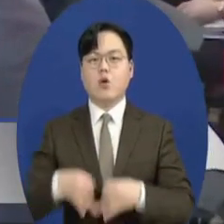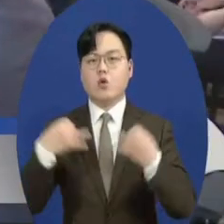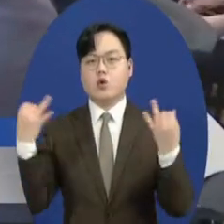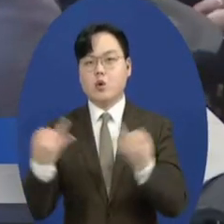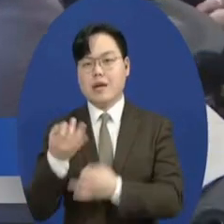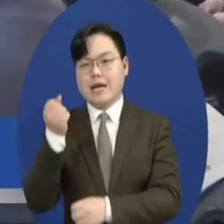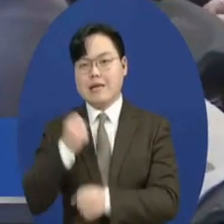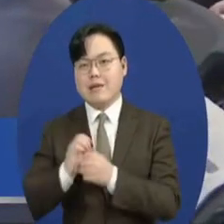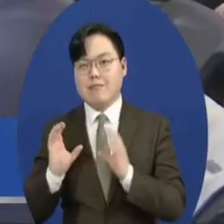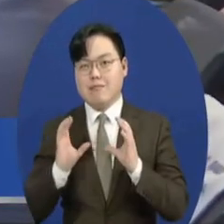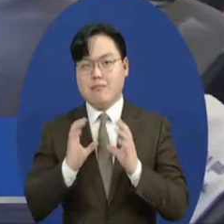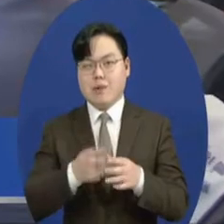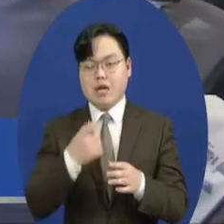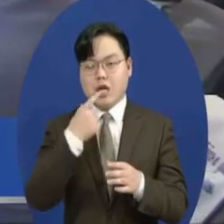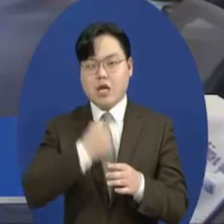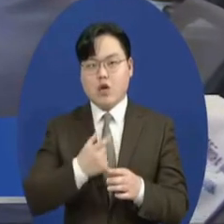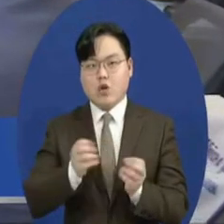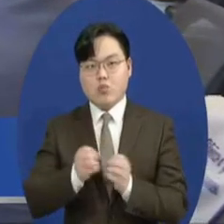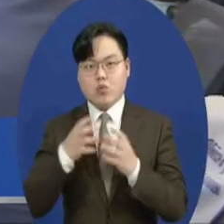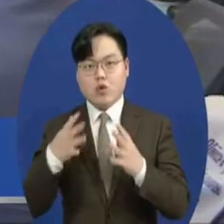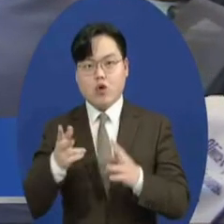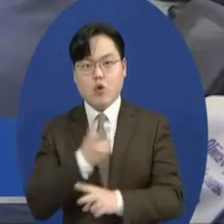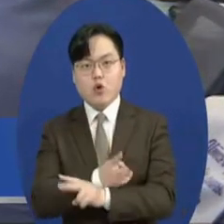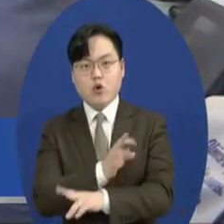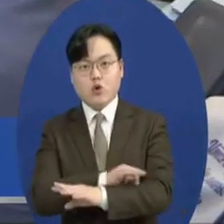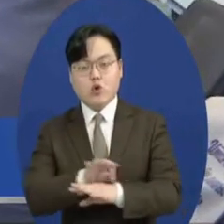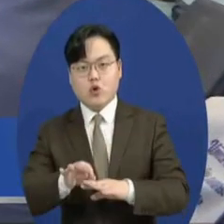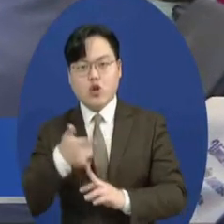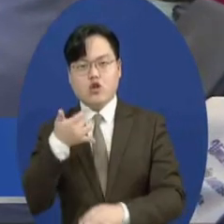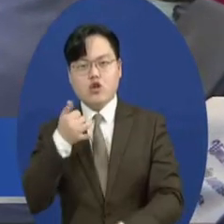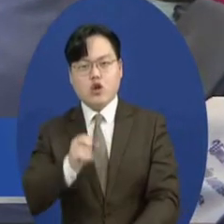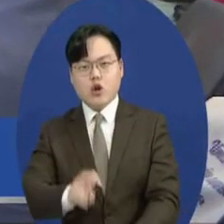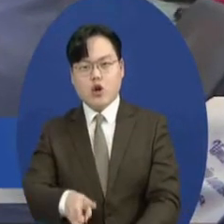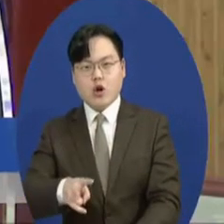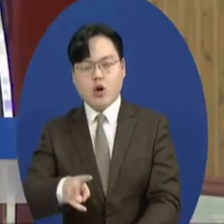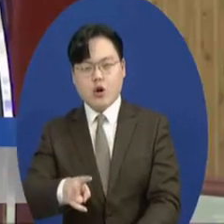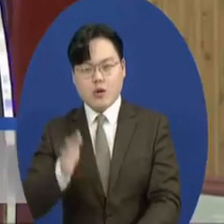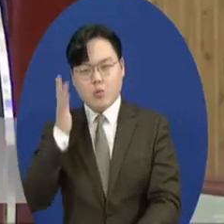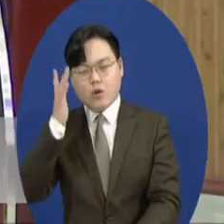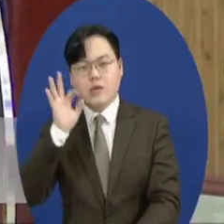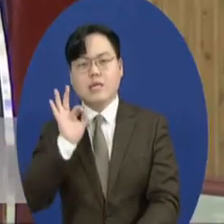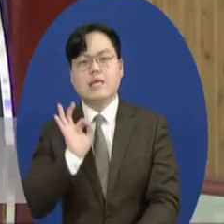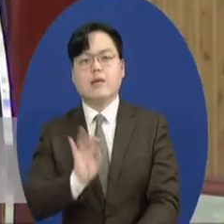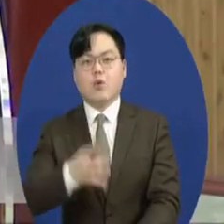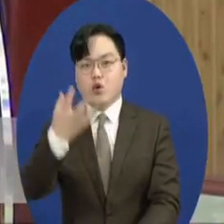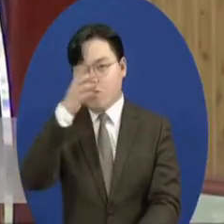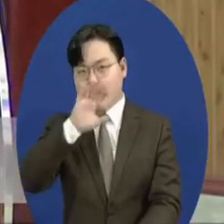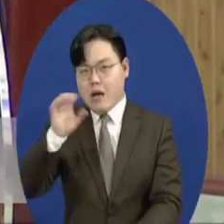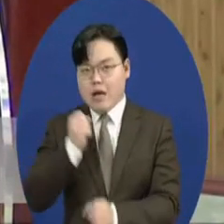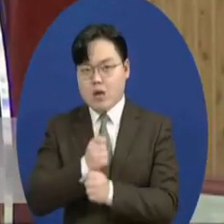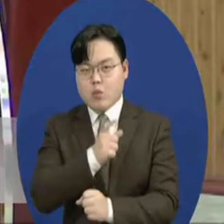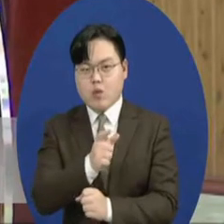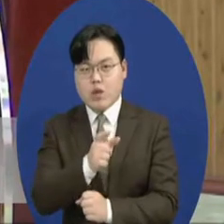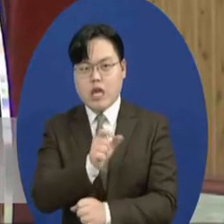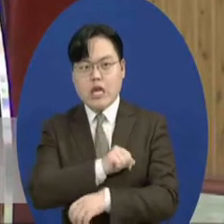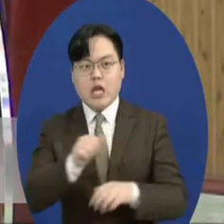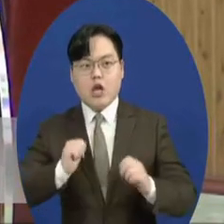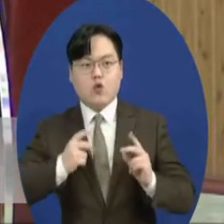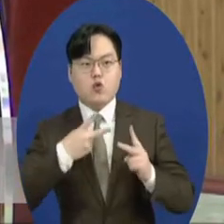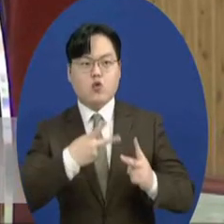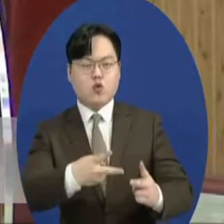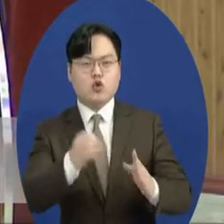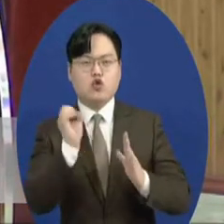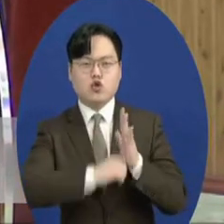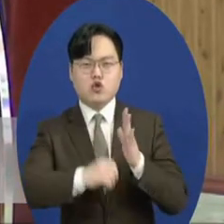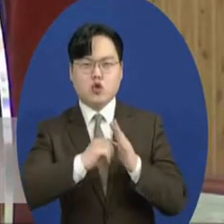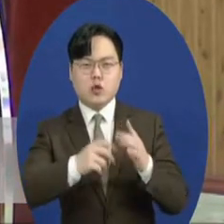Улсын хурлын ажлын хэсгийн гишүүдийн боловсруулсан хуулийн төслийн гол үзэл баримтлал нь төрийн алба ард түмэндээ үйлчлэх ёстой гэсэн